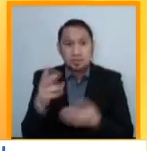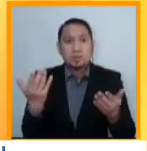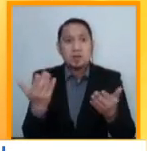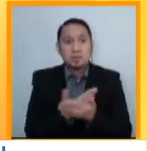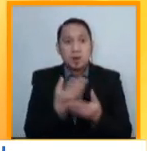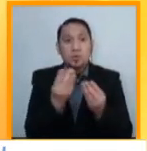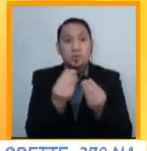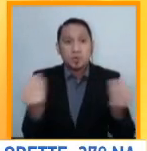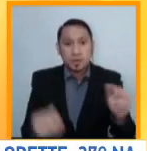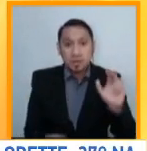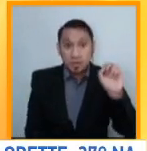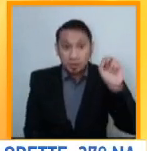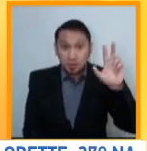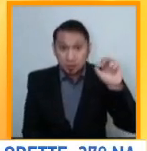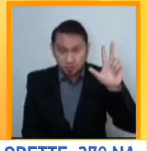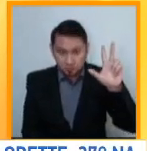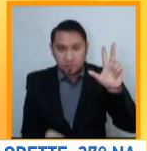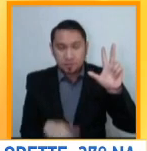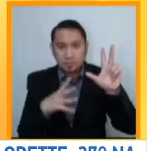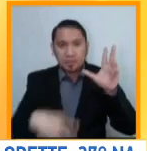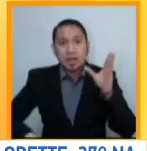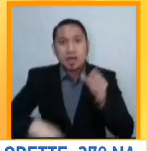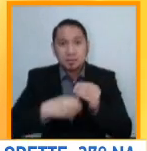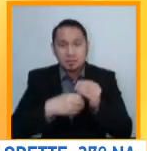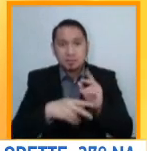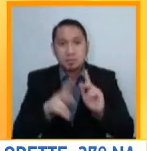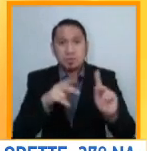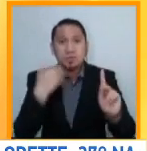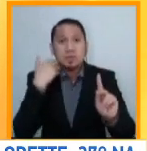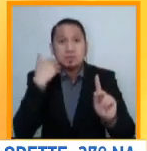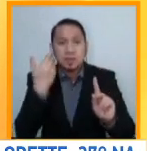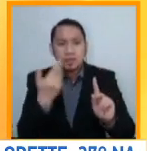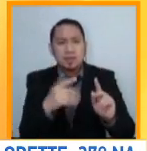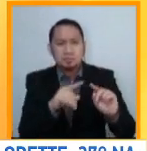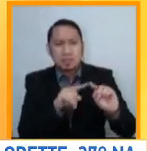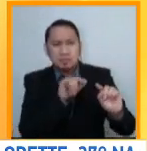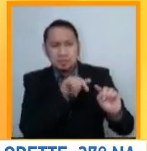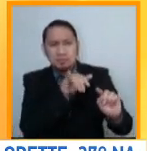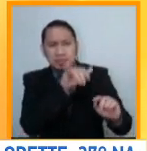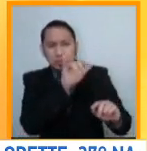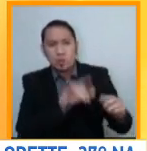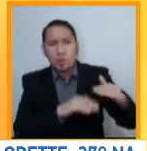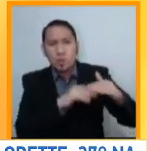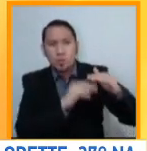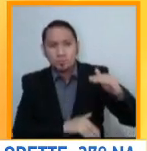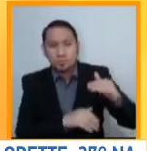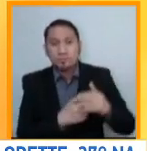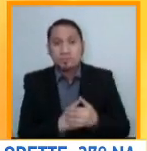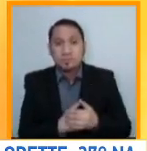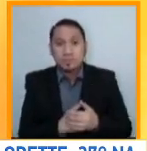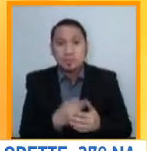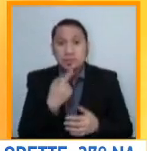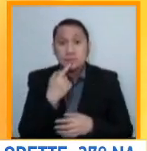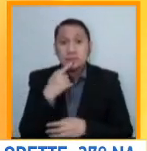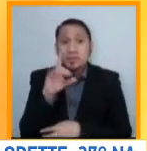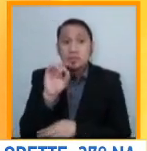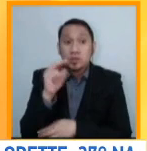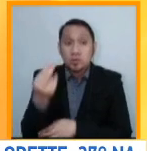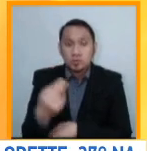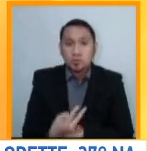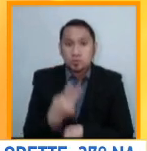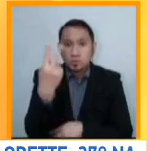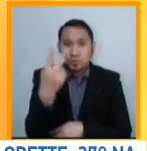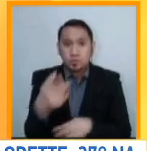naman ang nadagdag sa mga nasawi na pinakamababa sa nakalipas na 5 araw. Ayon sa DOH, 2 laboratorio ang hindi operational